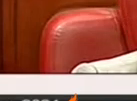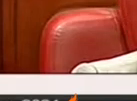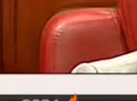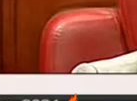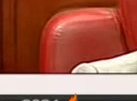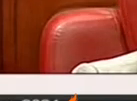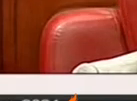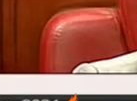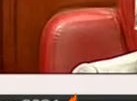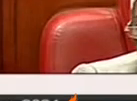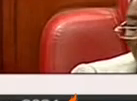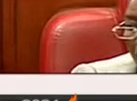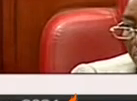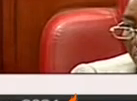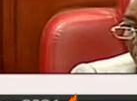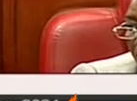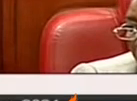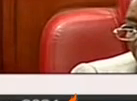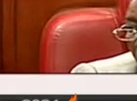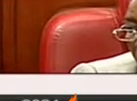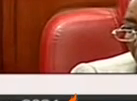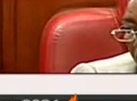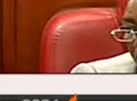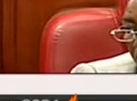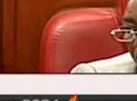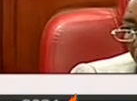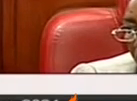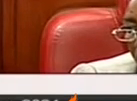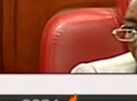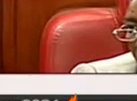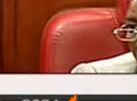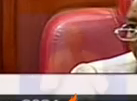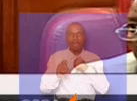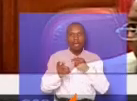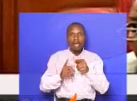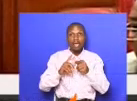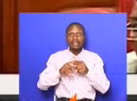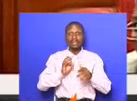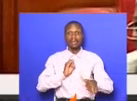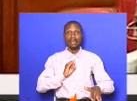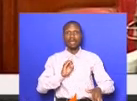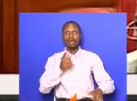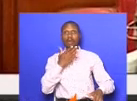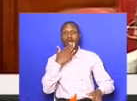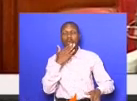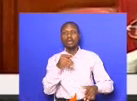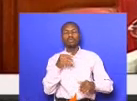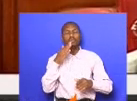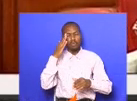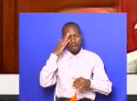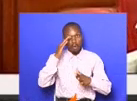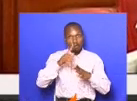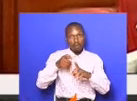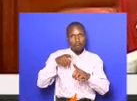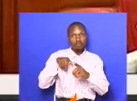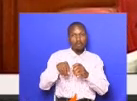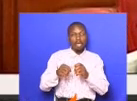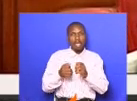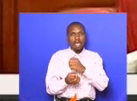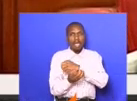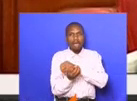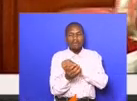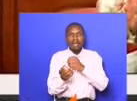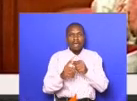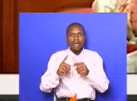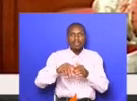entire process, including public participation, Honorable Speaker. I need to seek your guidance and indulgence on